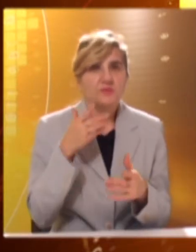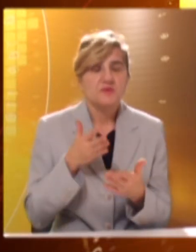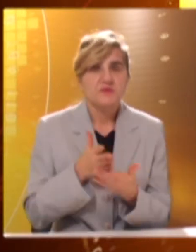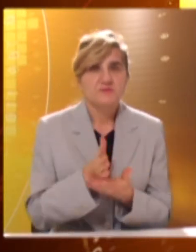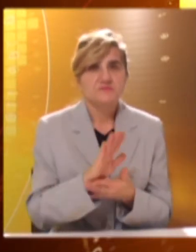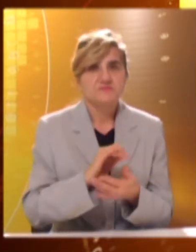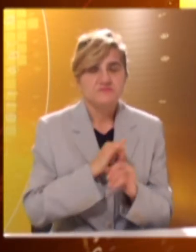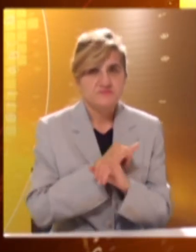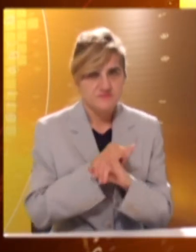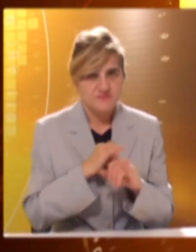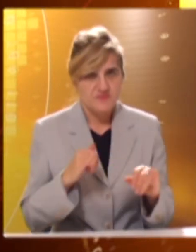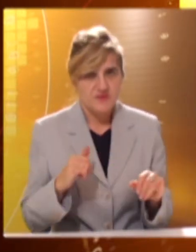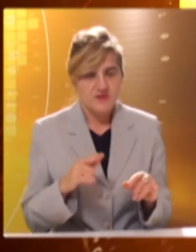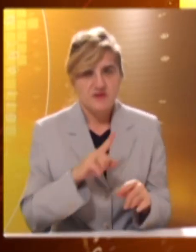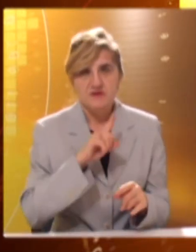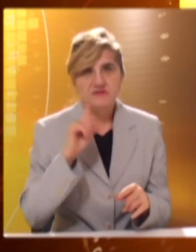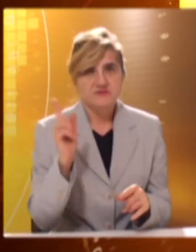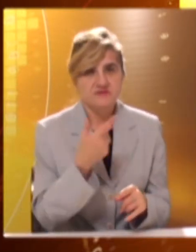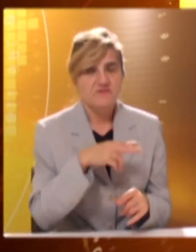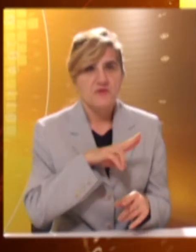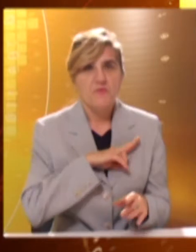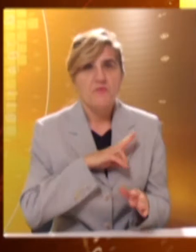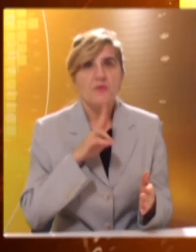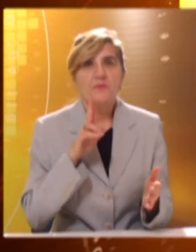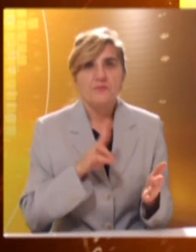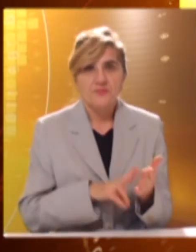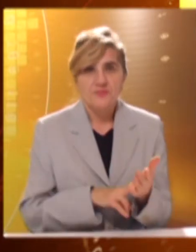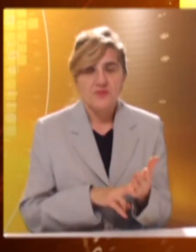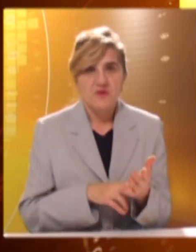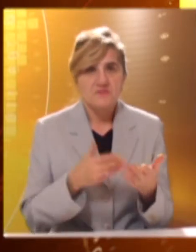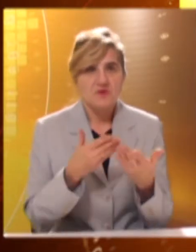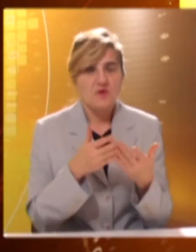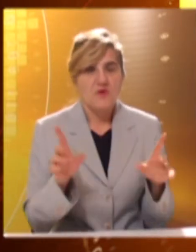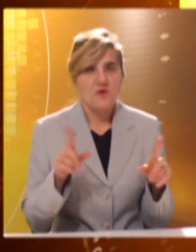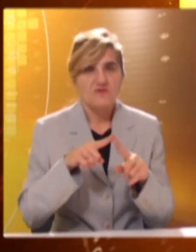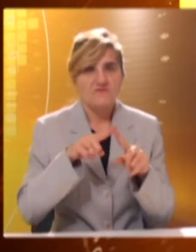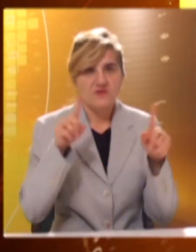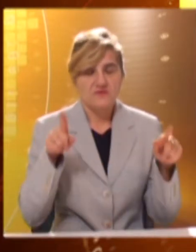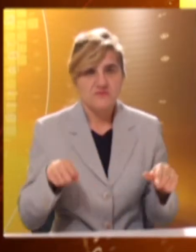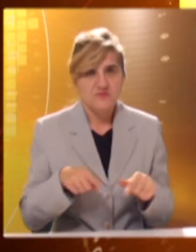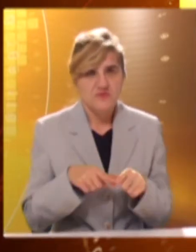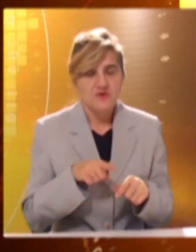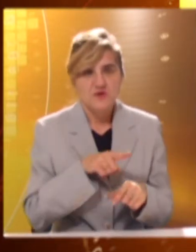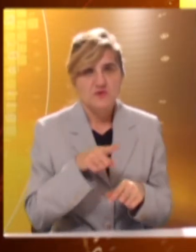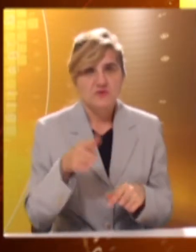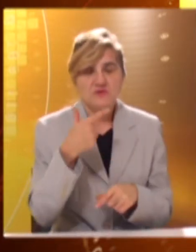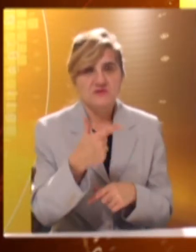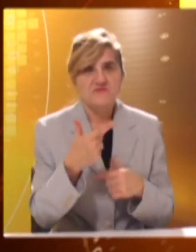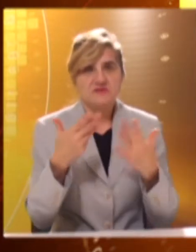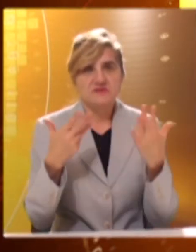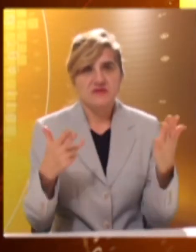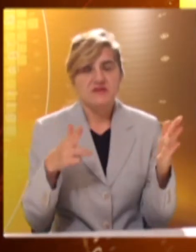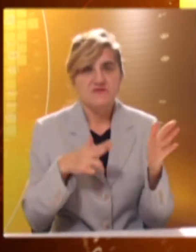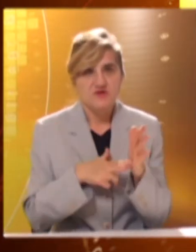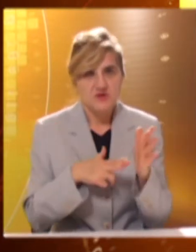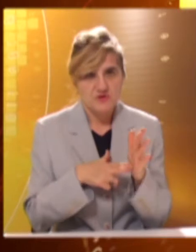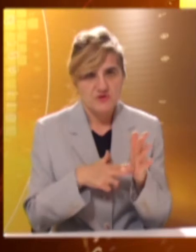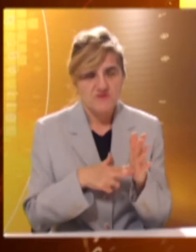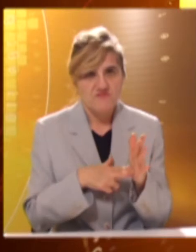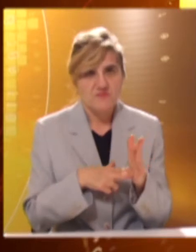Pravo da apliciraju na ovaj projekat imaju sve civilne organizacije. Konkurs je otvoren do 29. novembra. Novčana sredstva dodeljuju se u